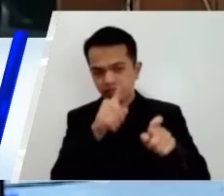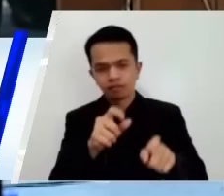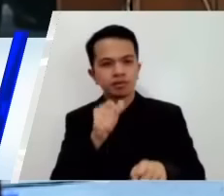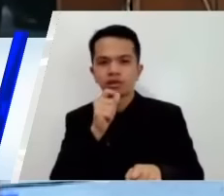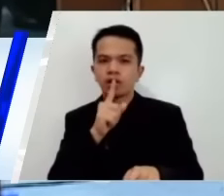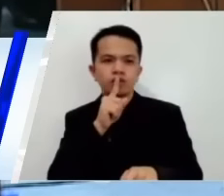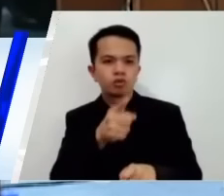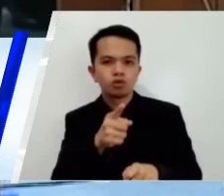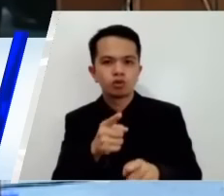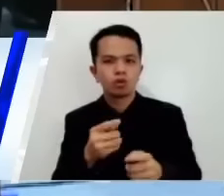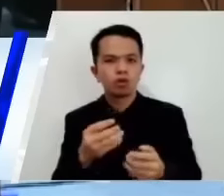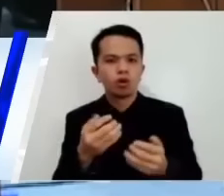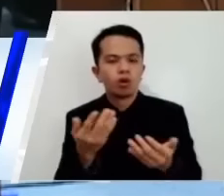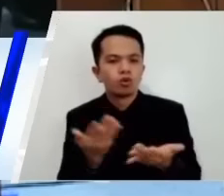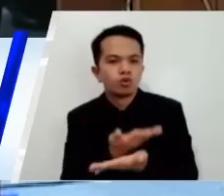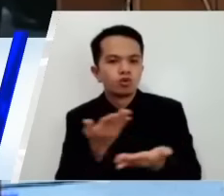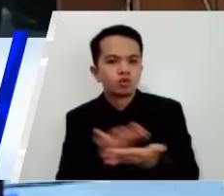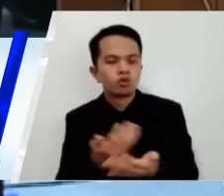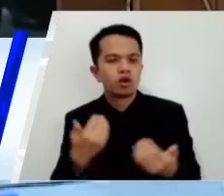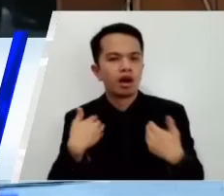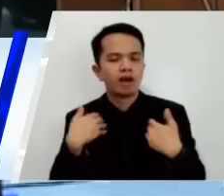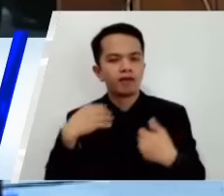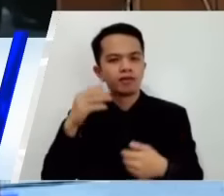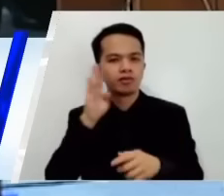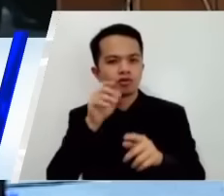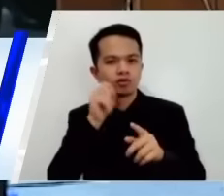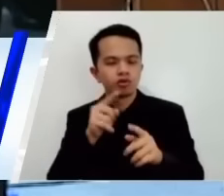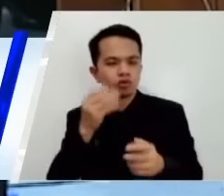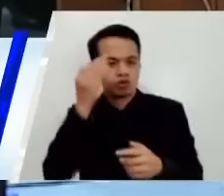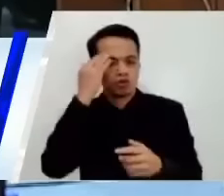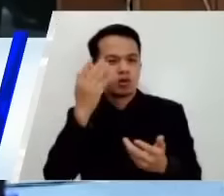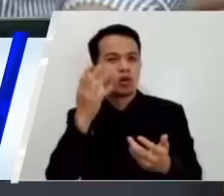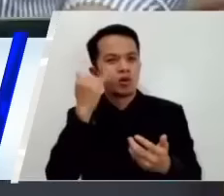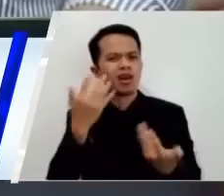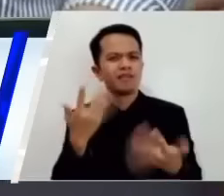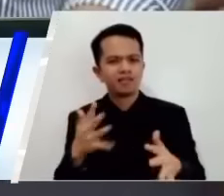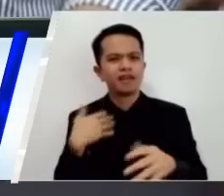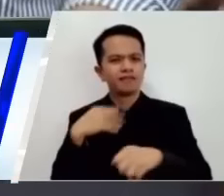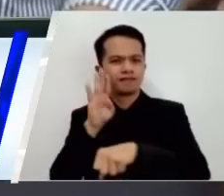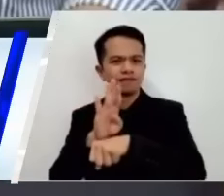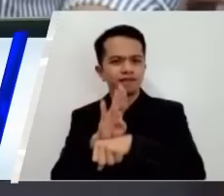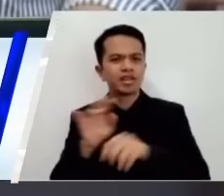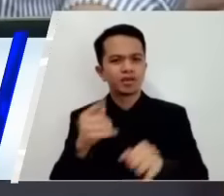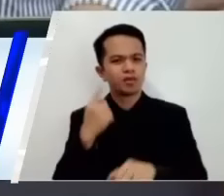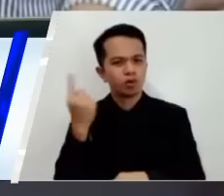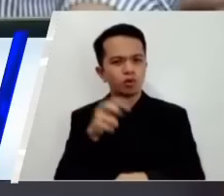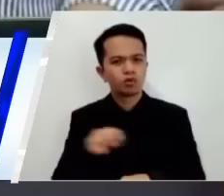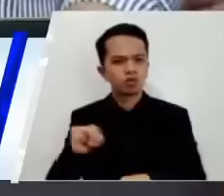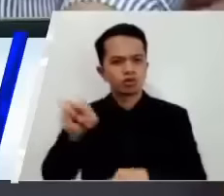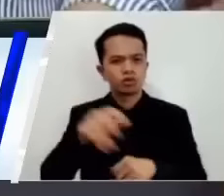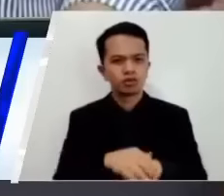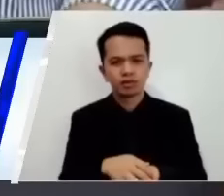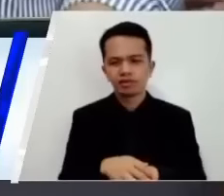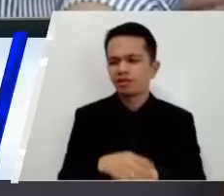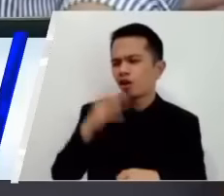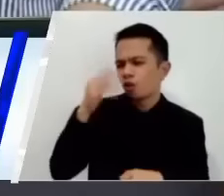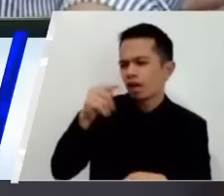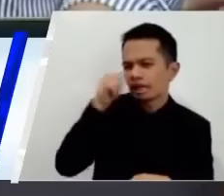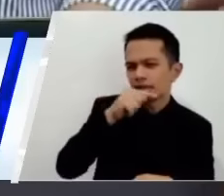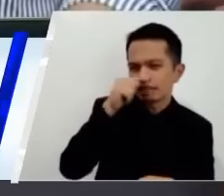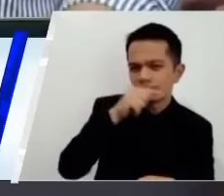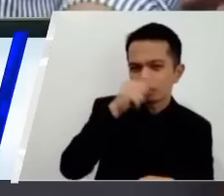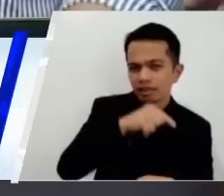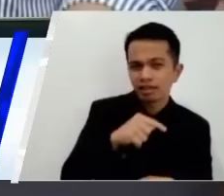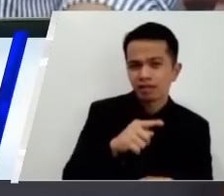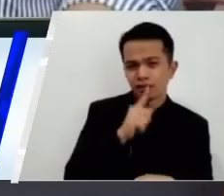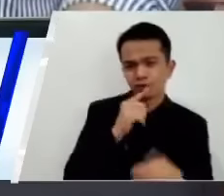na may mga kapatid siya dahil may mga negosyo sila at madalas pang mag-travel. Bakit po kailangan magsinungaling sa bagay na napakadali namang